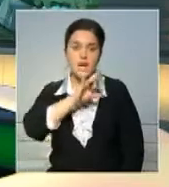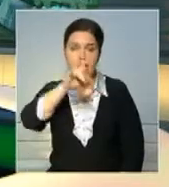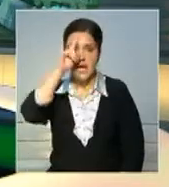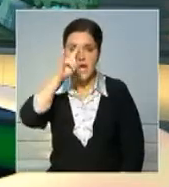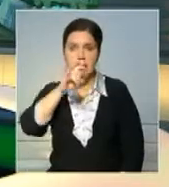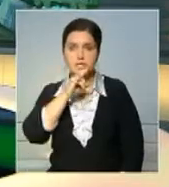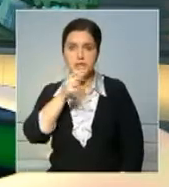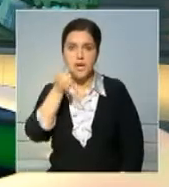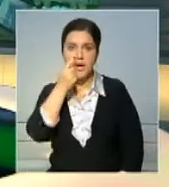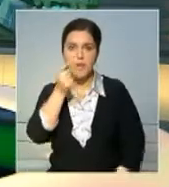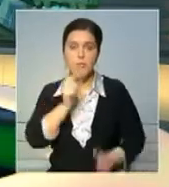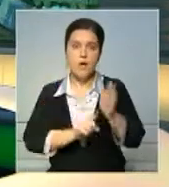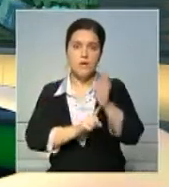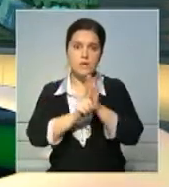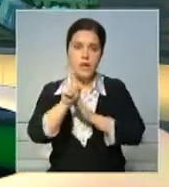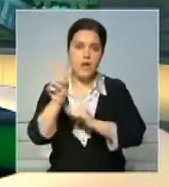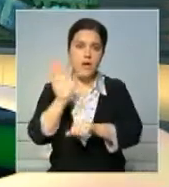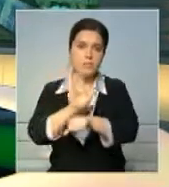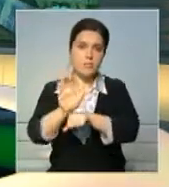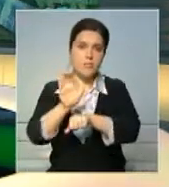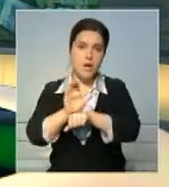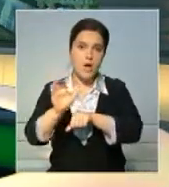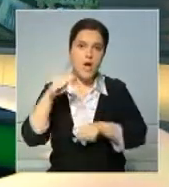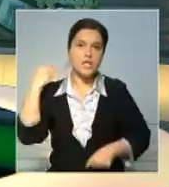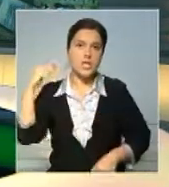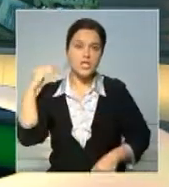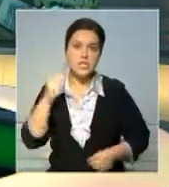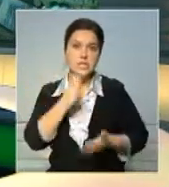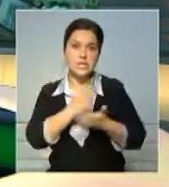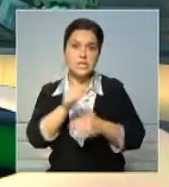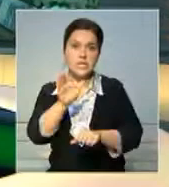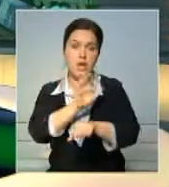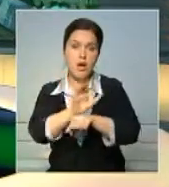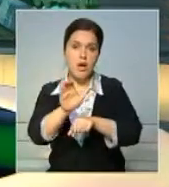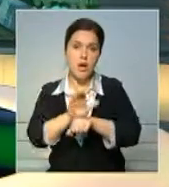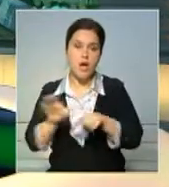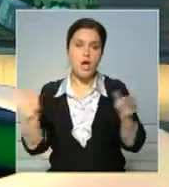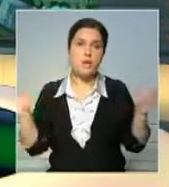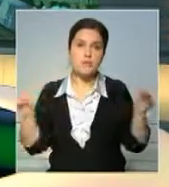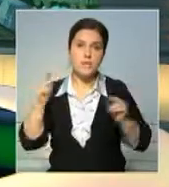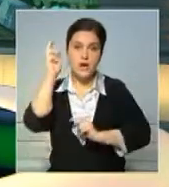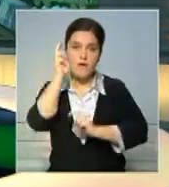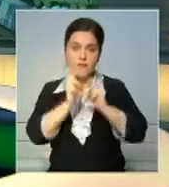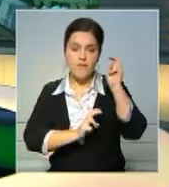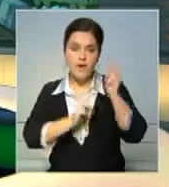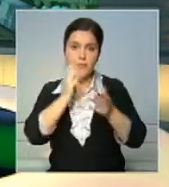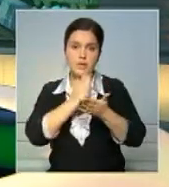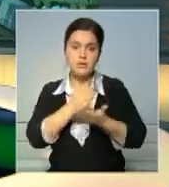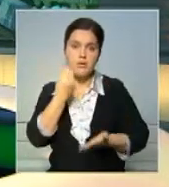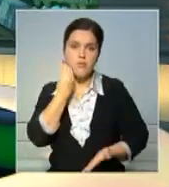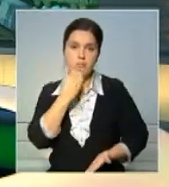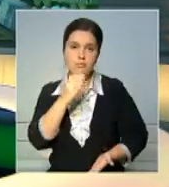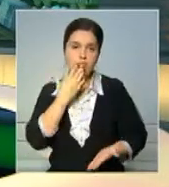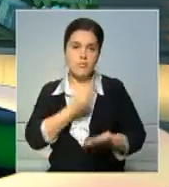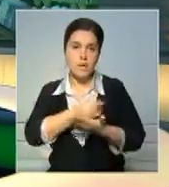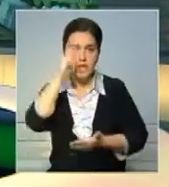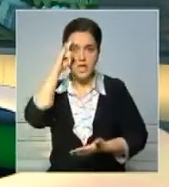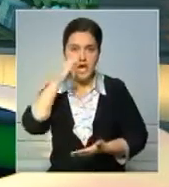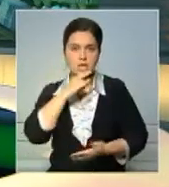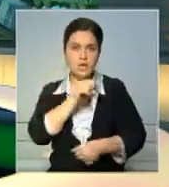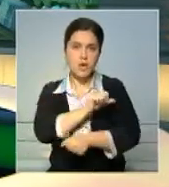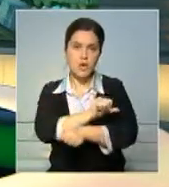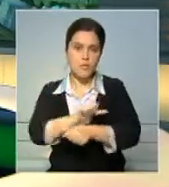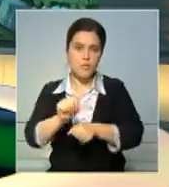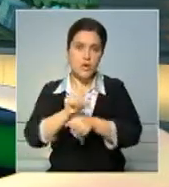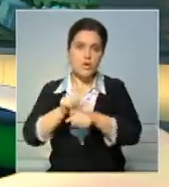Североказахстанские яйца начали экспортировать в Таджикистан. Продукция одной из птицефабрик зарекомендовала себя не только на отечественном рынке, но и